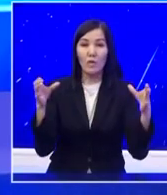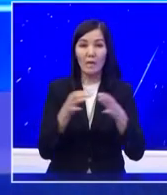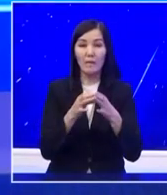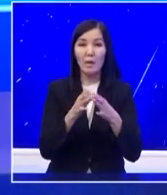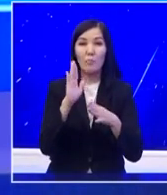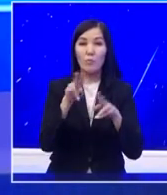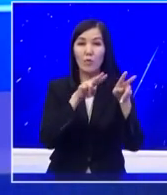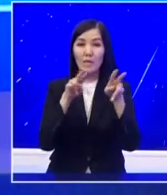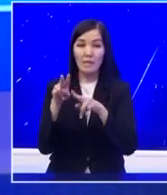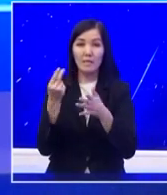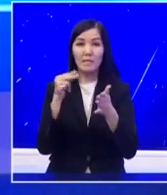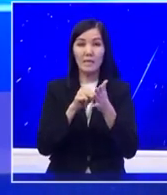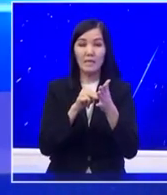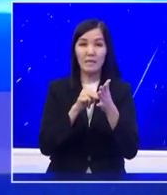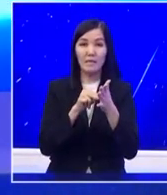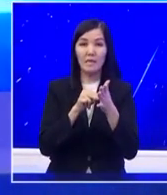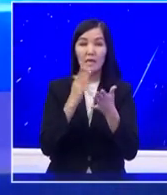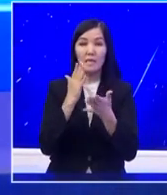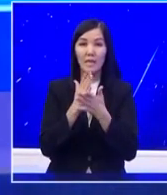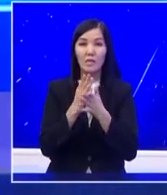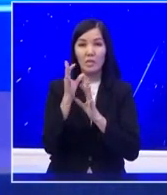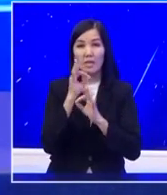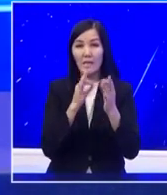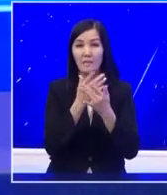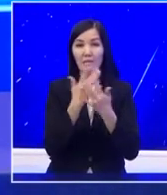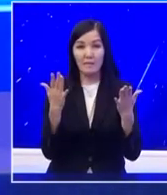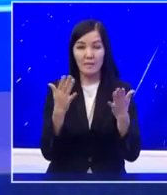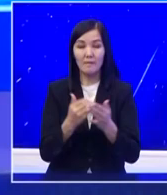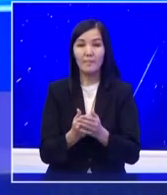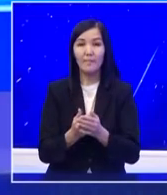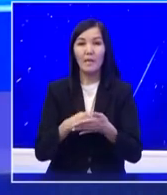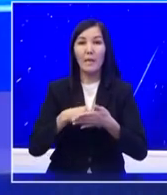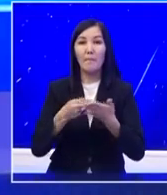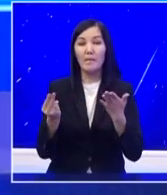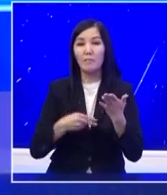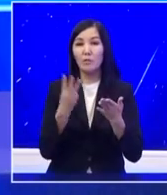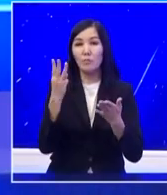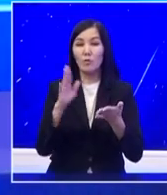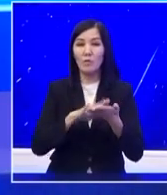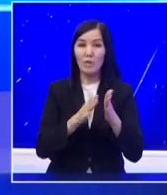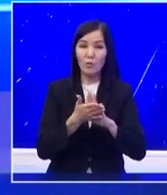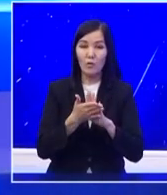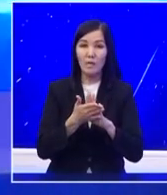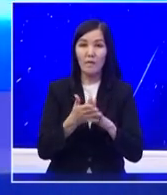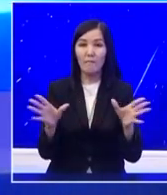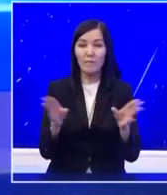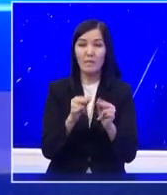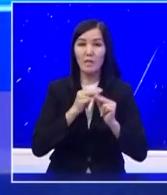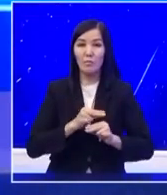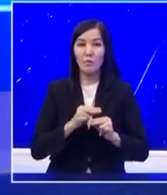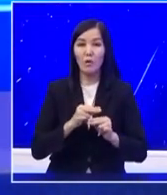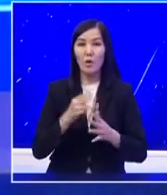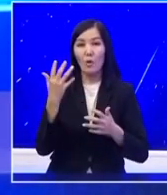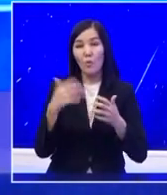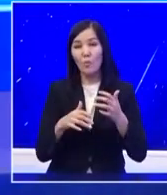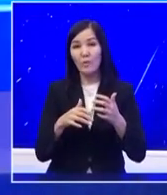будут контролировать цены и наличие лекарственных средств. Подписан трехсторонний меморандум о сотрудничестве по вопросам оптовой и